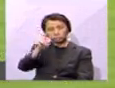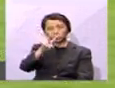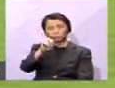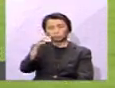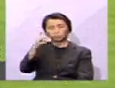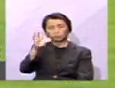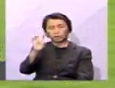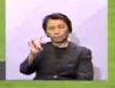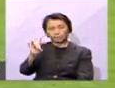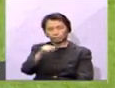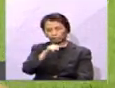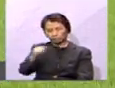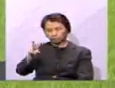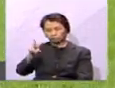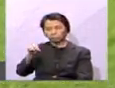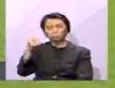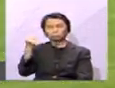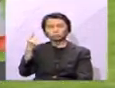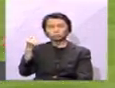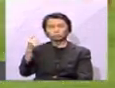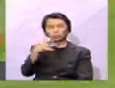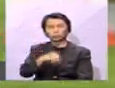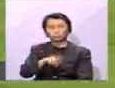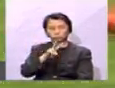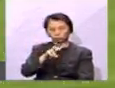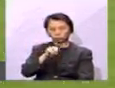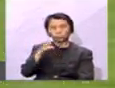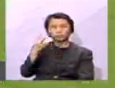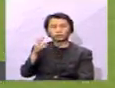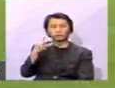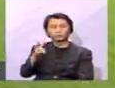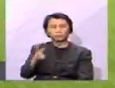2008 hingga 2011 dan